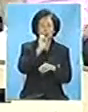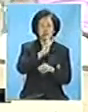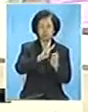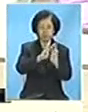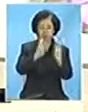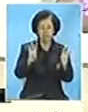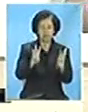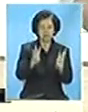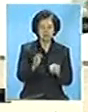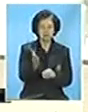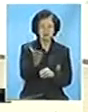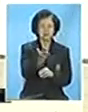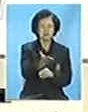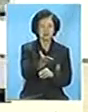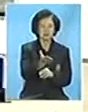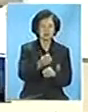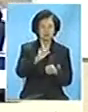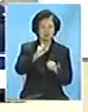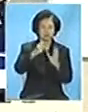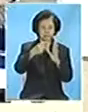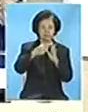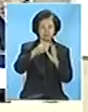ค่ะเชิญท่านสุรชัยค่ะ